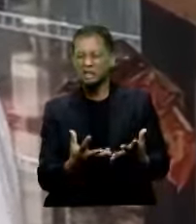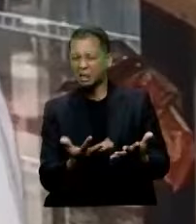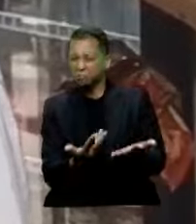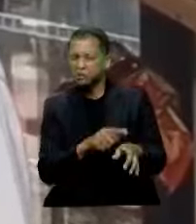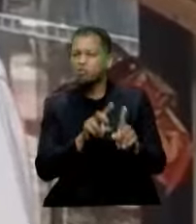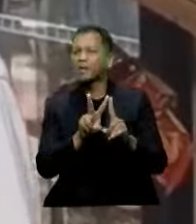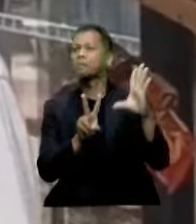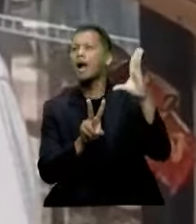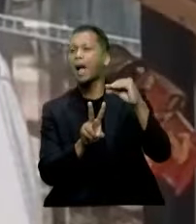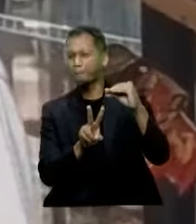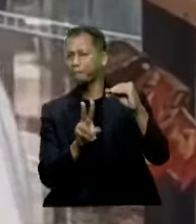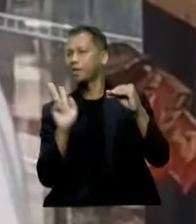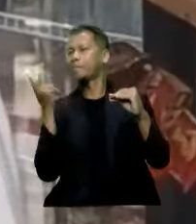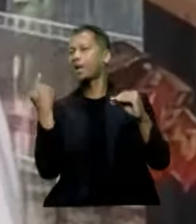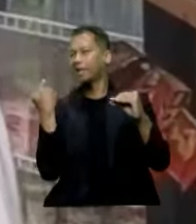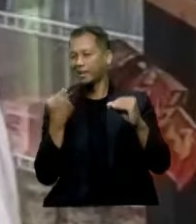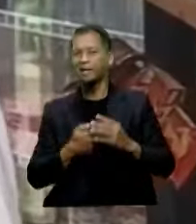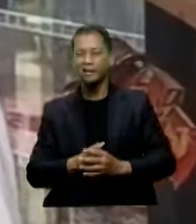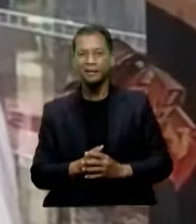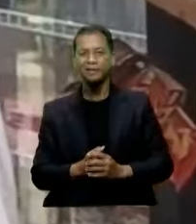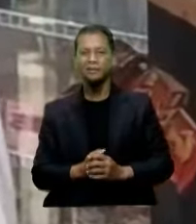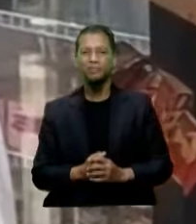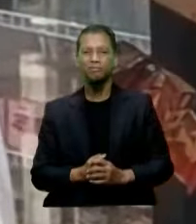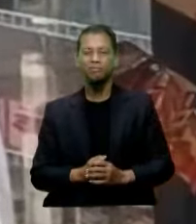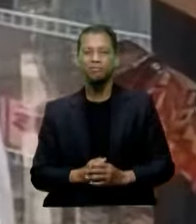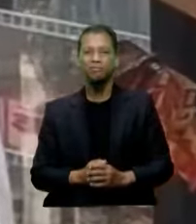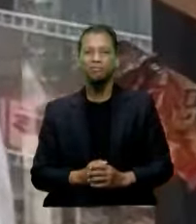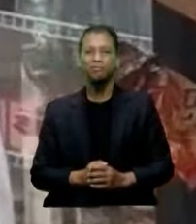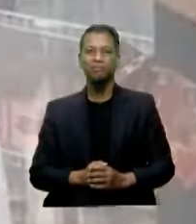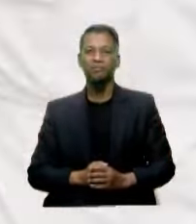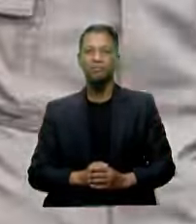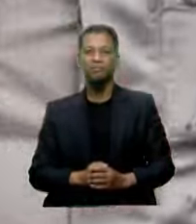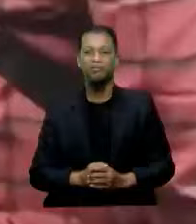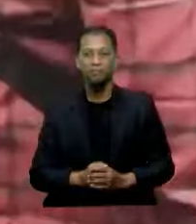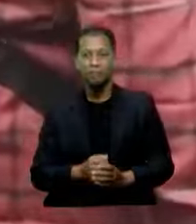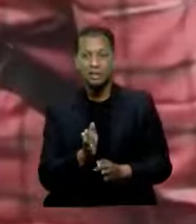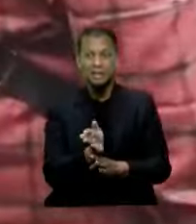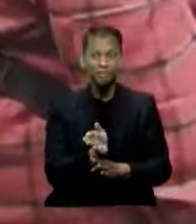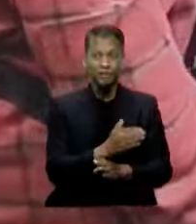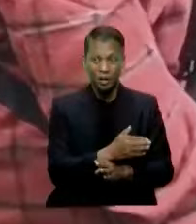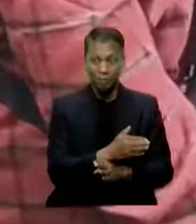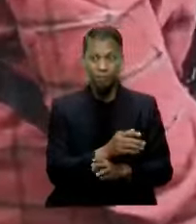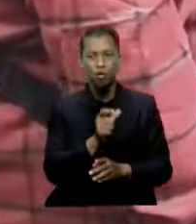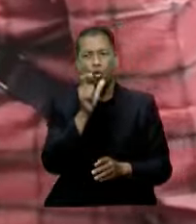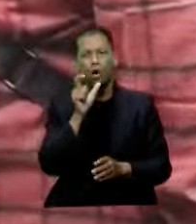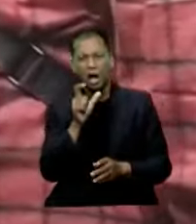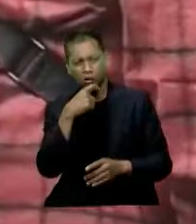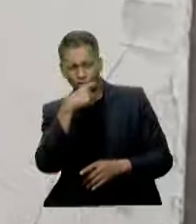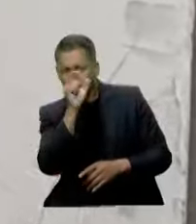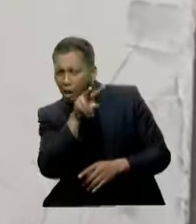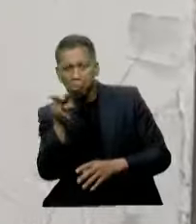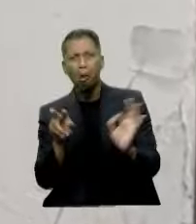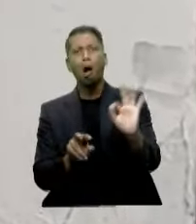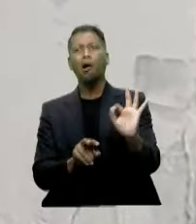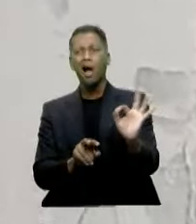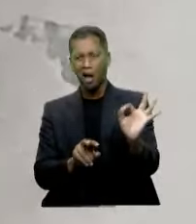Iya. Terus sebelumnya ada yang curiga enggak orang lewat? Oh, enggak. Korban teror kedua terletak di RT yang